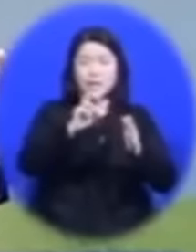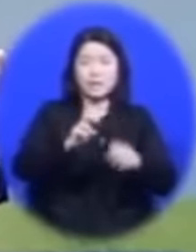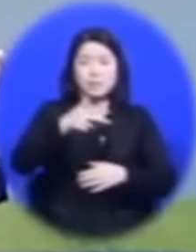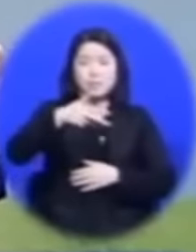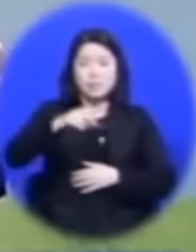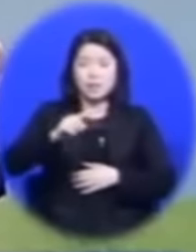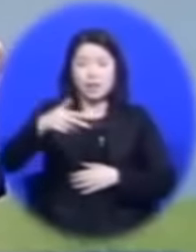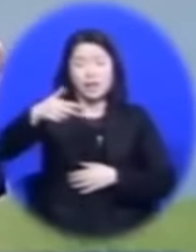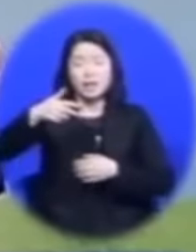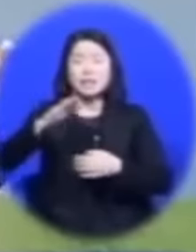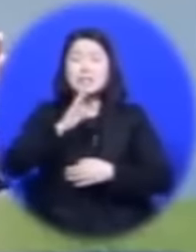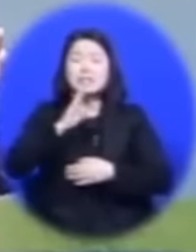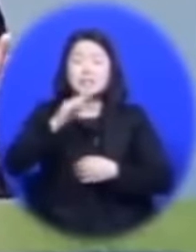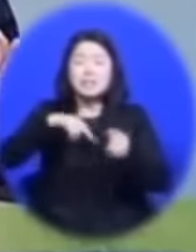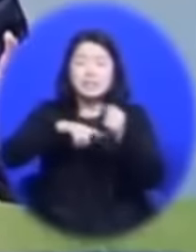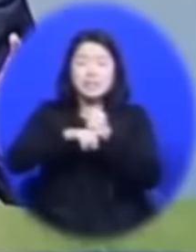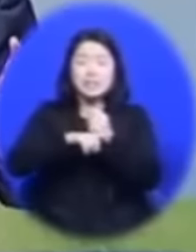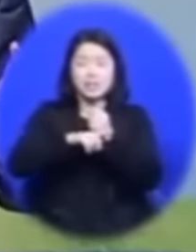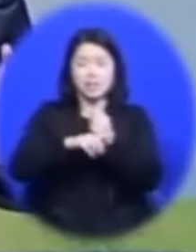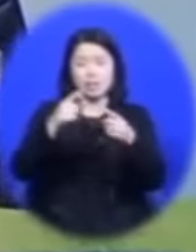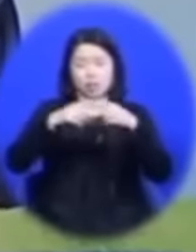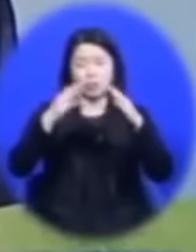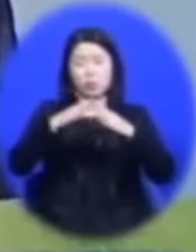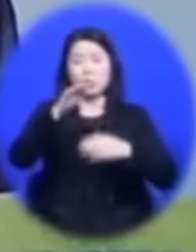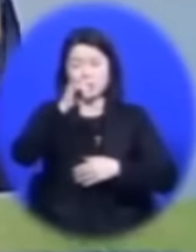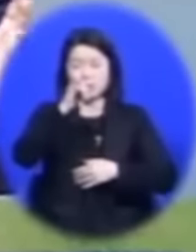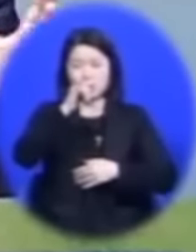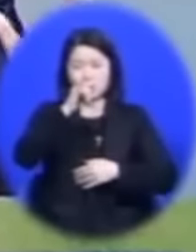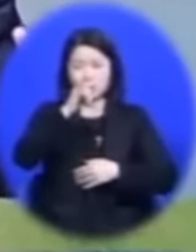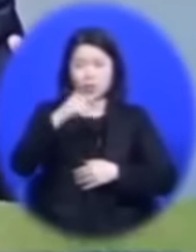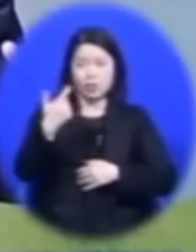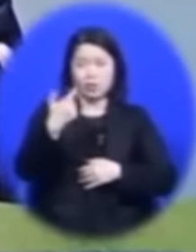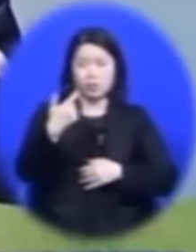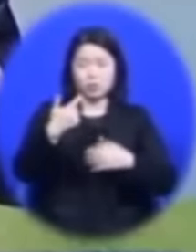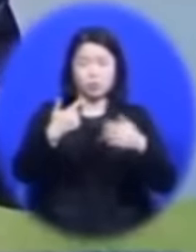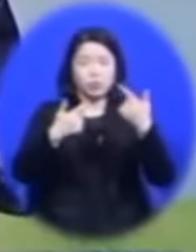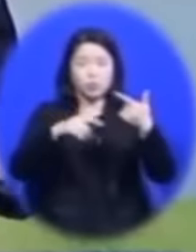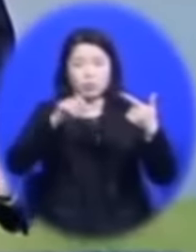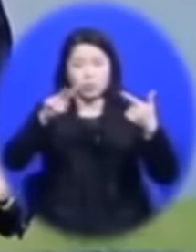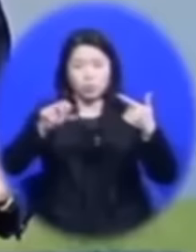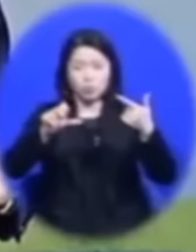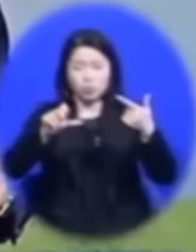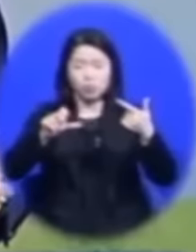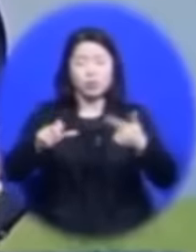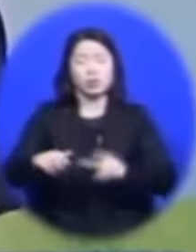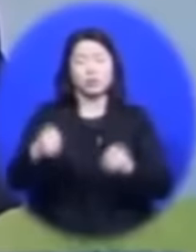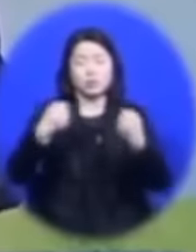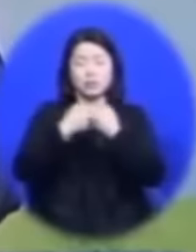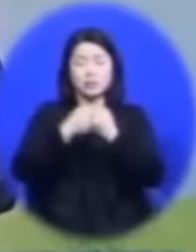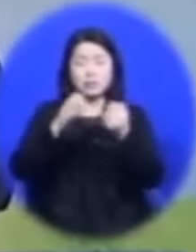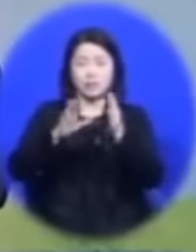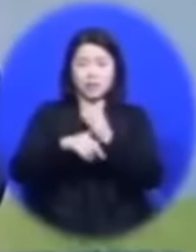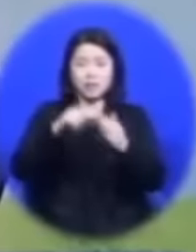임자진리교회라는 교회가 있습니다. 6.25 동란 때 공산 무리들 때문에 그곳에서 48명의